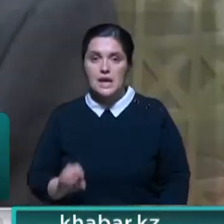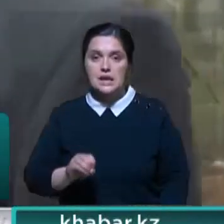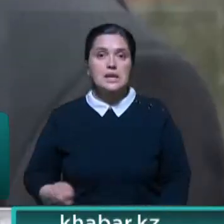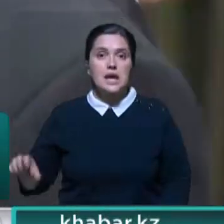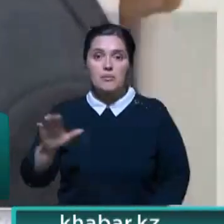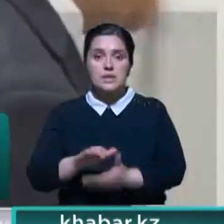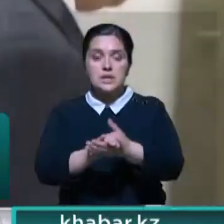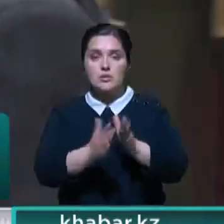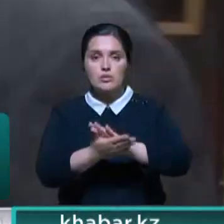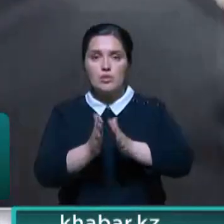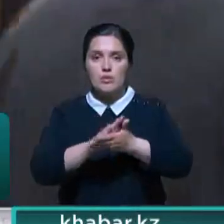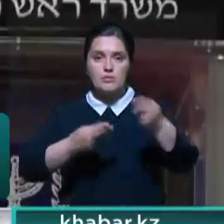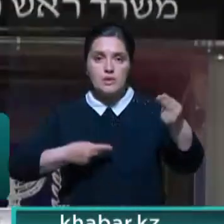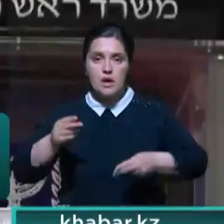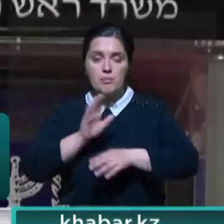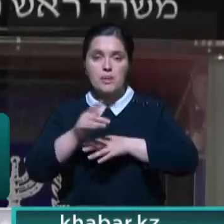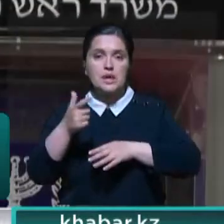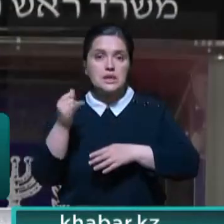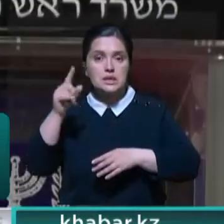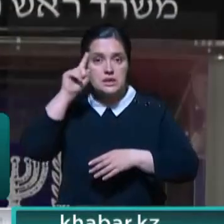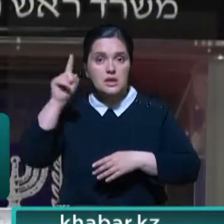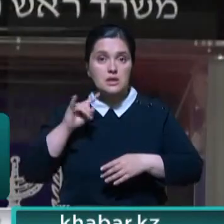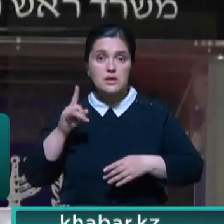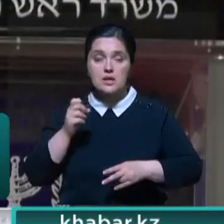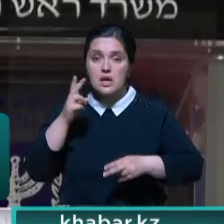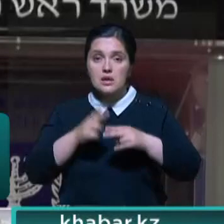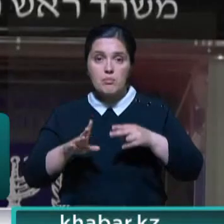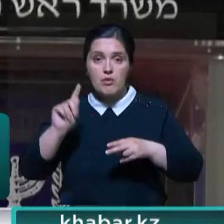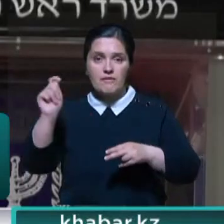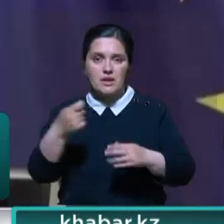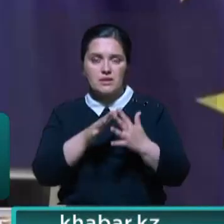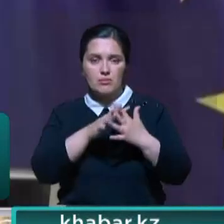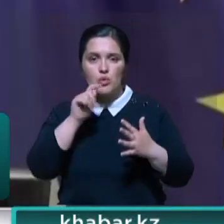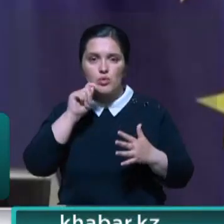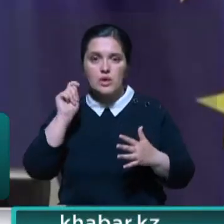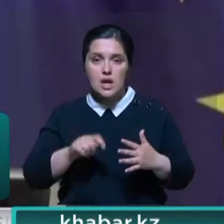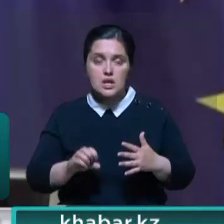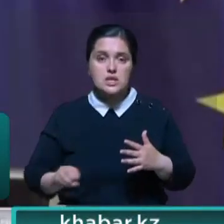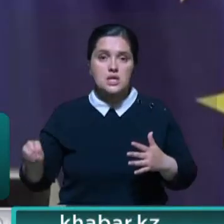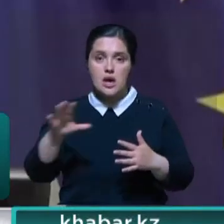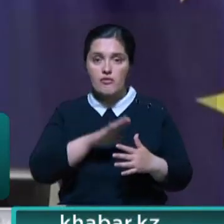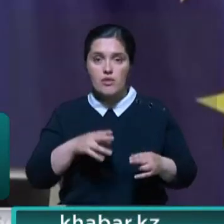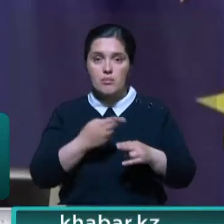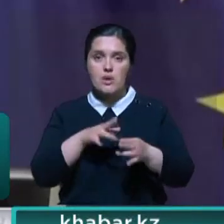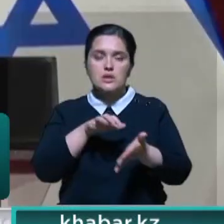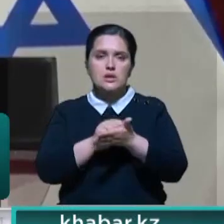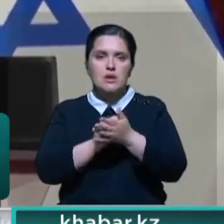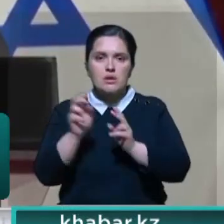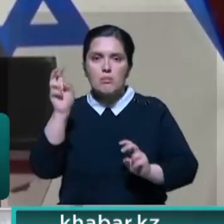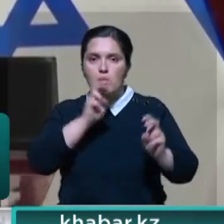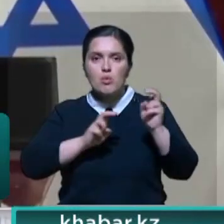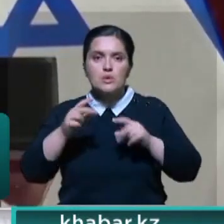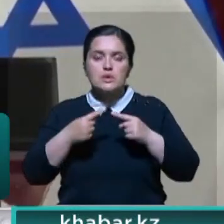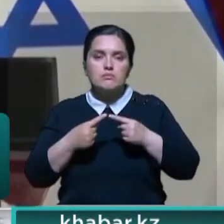Европейский Союз заключил договор о поставках газа из Израиля. Из-за непрекращающихся военных действий в Украине страны Европы активно занялись